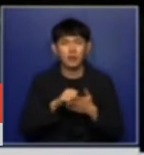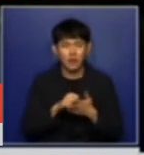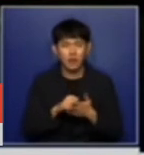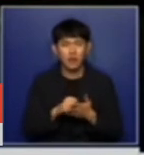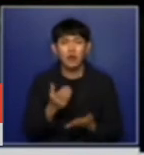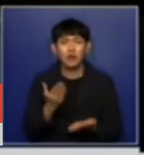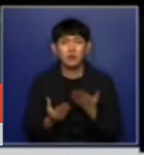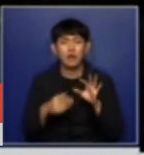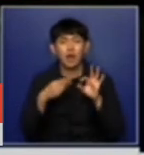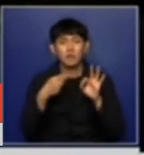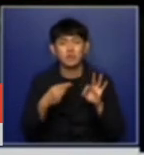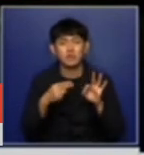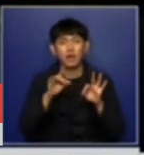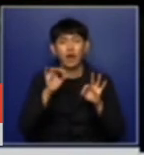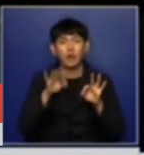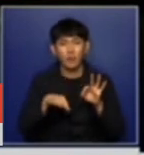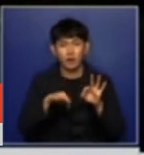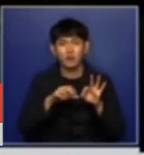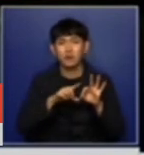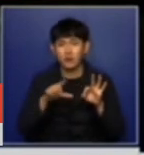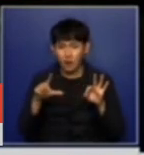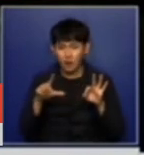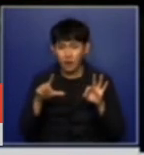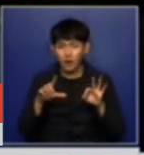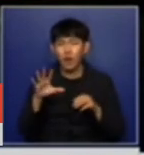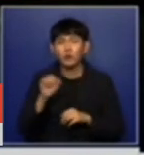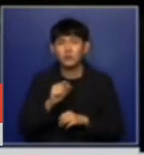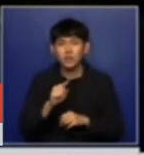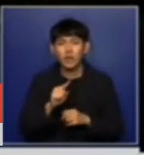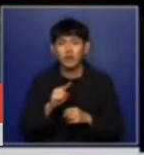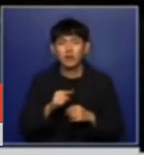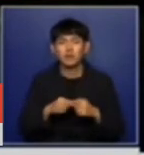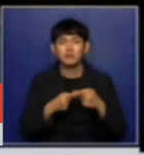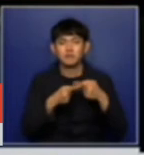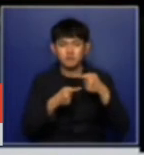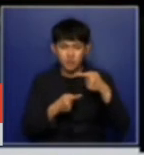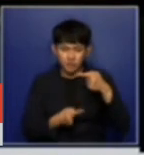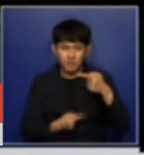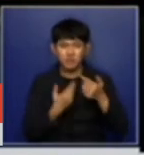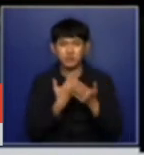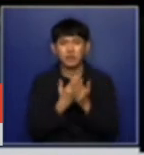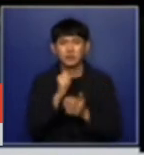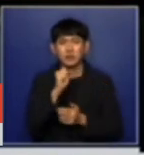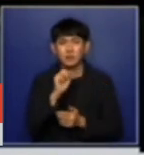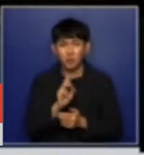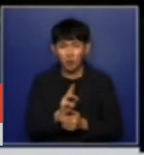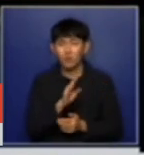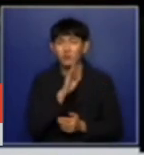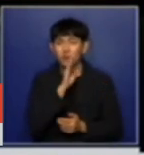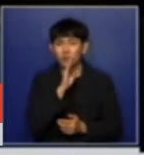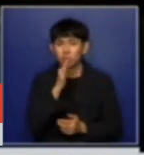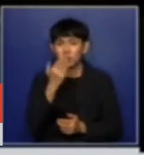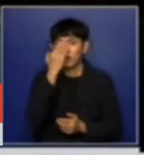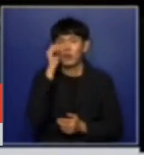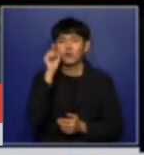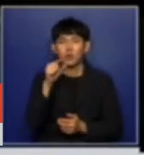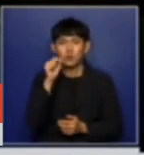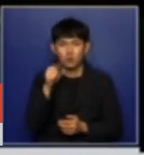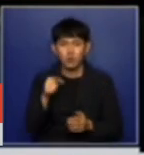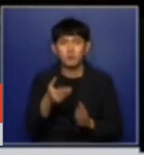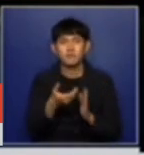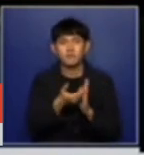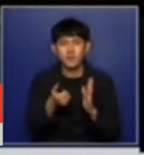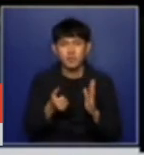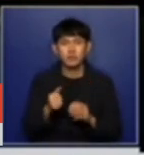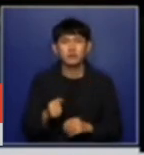ะเอา 99,000 ล้านจากรายการสำรองจ่ายกรณีฉุกเฉินหรือจำเป็นมาใ